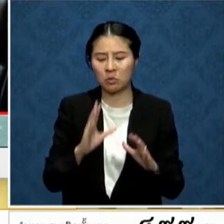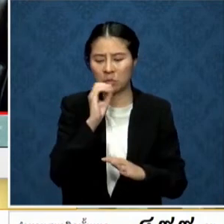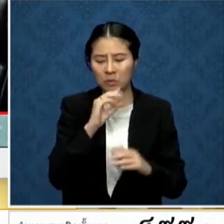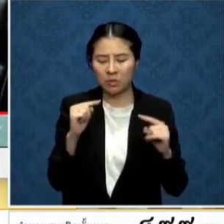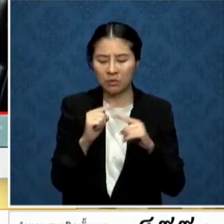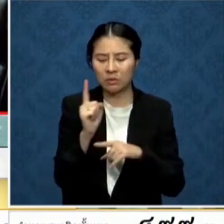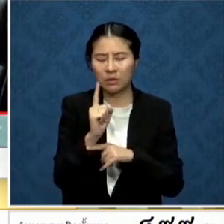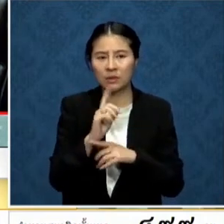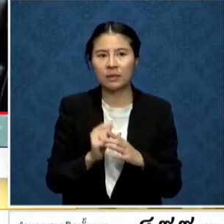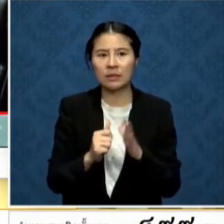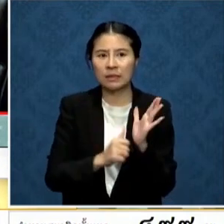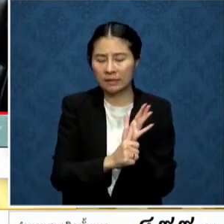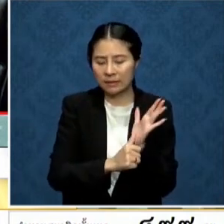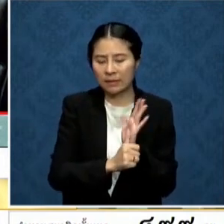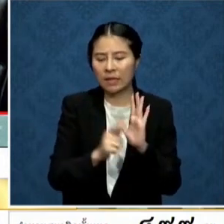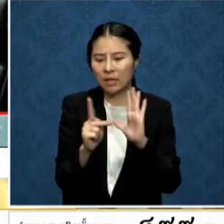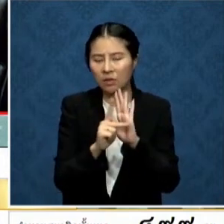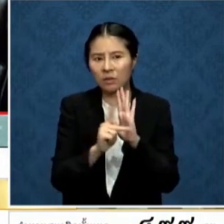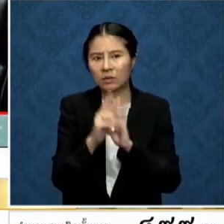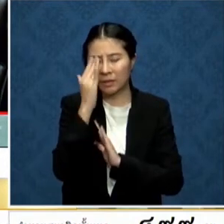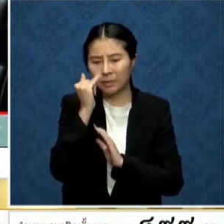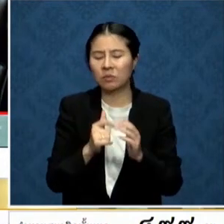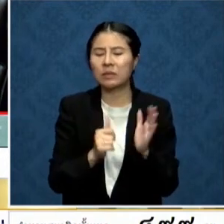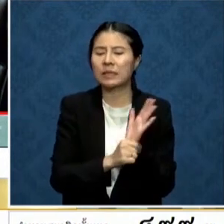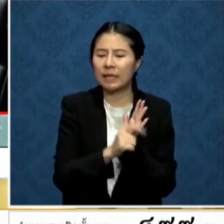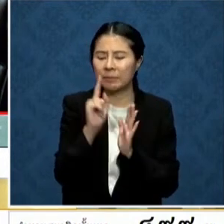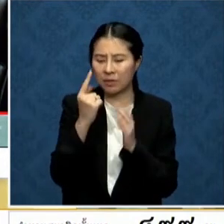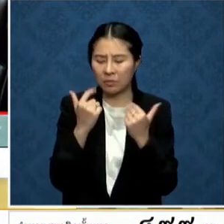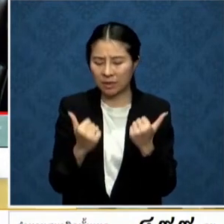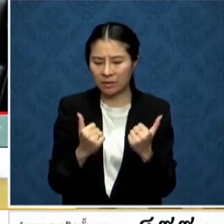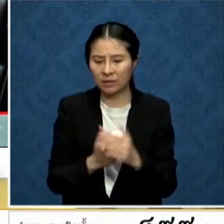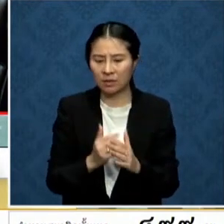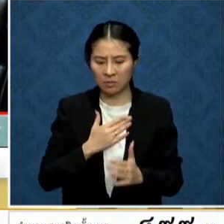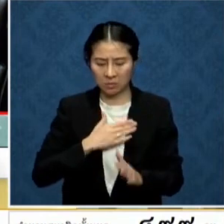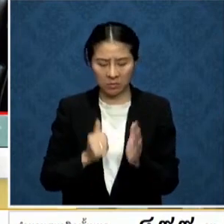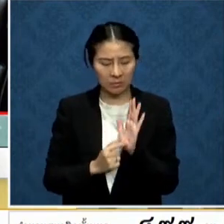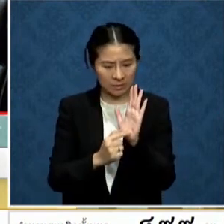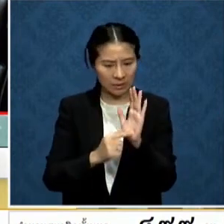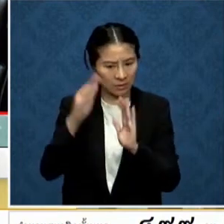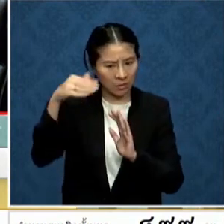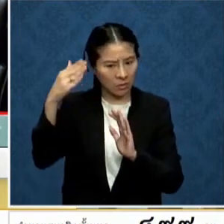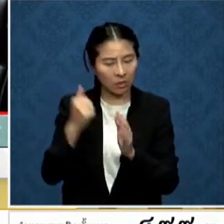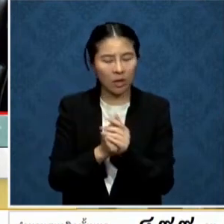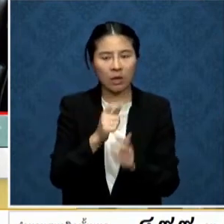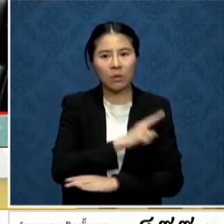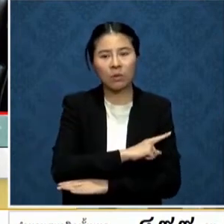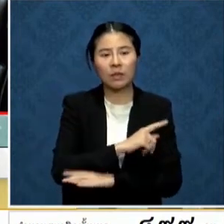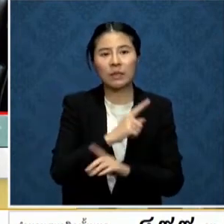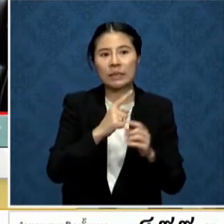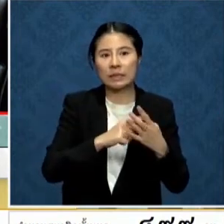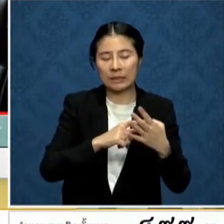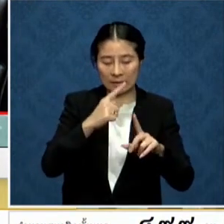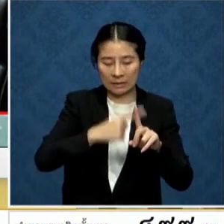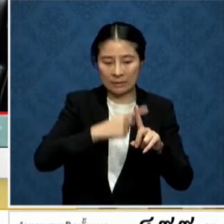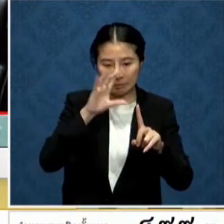เอ่อเราก็เพิ่งมีการแก้ไขข้อบังคับไปทำไมถึงมาแก้ในวันนี้ก็ต้องบอกว่าผมยื่นกับผมก่อนนะครับผมยื่นเนี่ยวันที่ 20ประมาณช่วงปลายเดือน